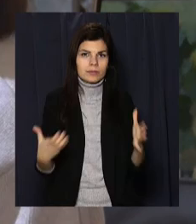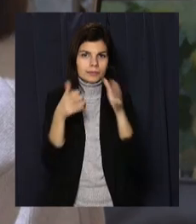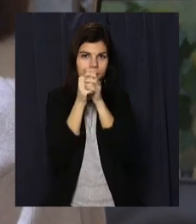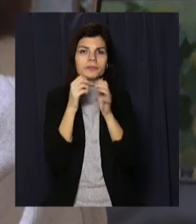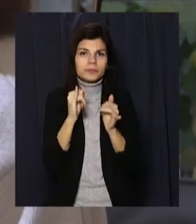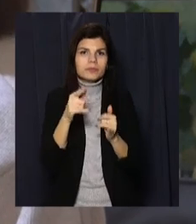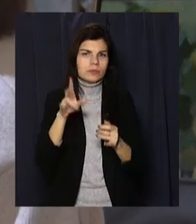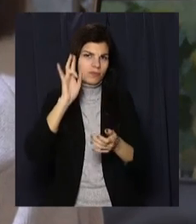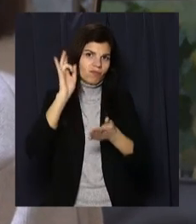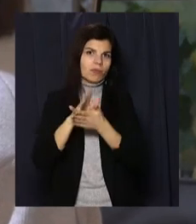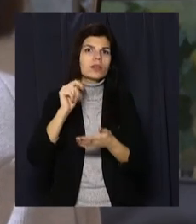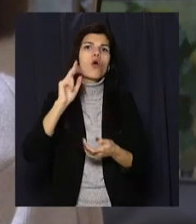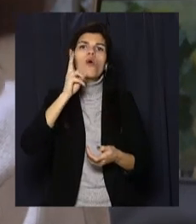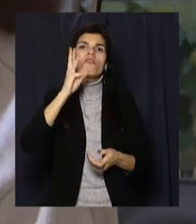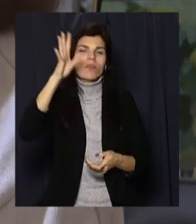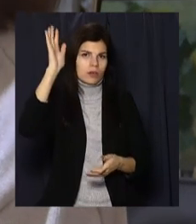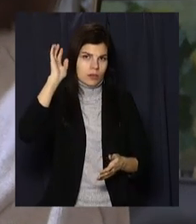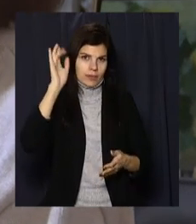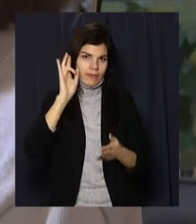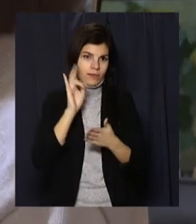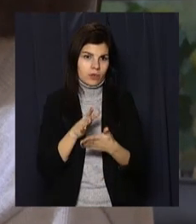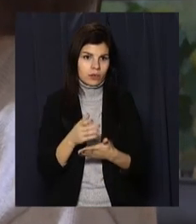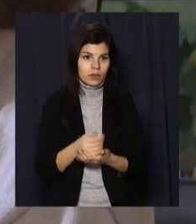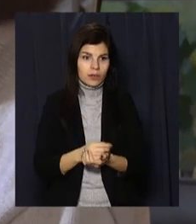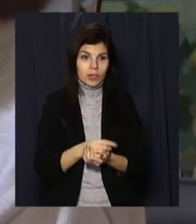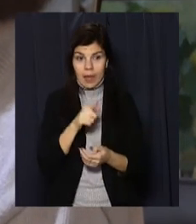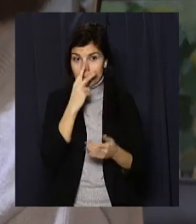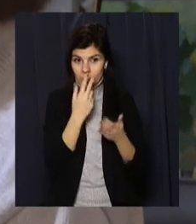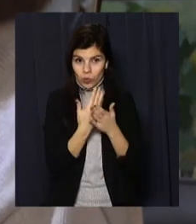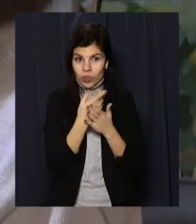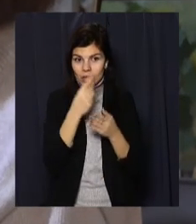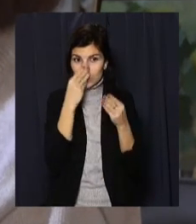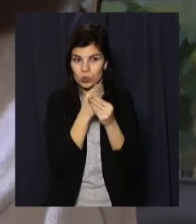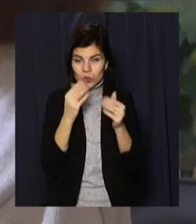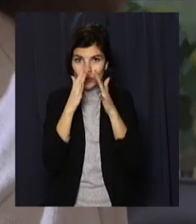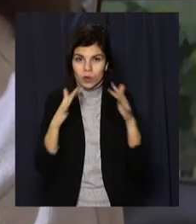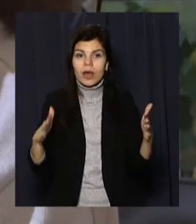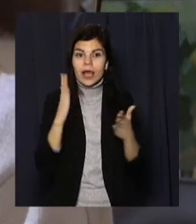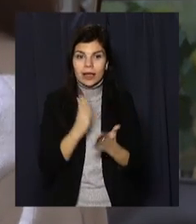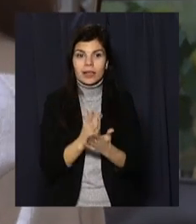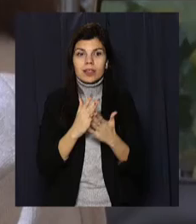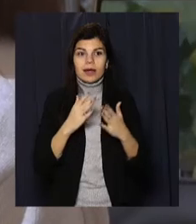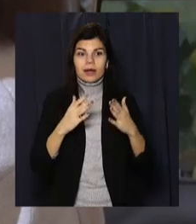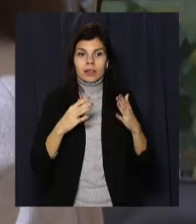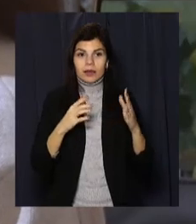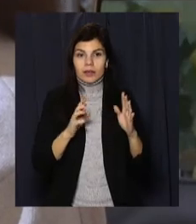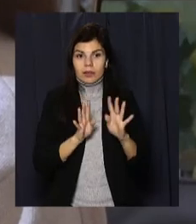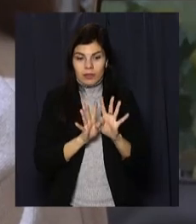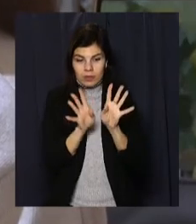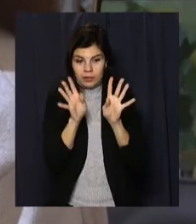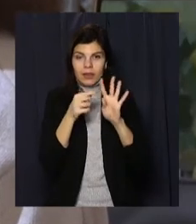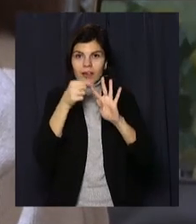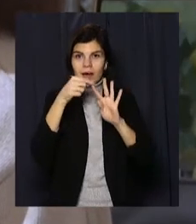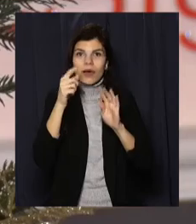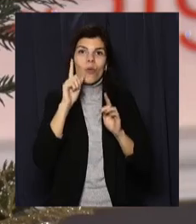років вперед. И, например, вот такие, как здесь, искусственные елочки имеют в себе встроенную гирлянду, что значительно упрощает